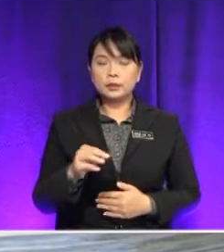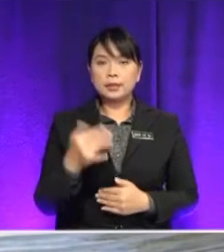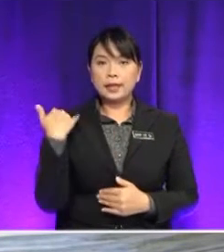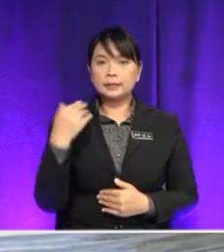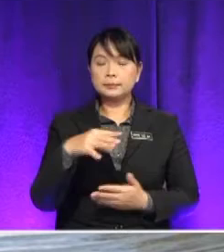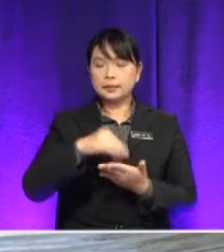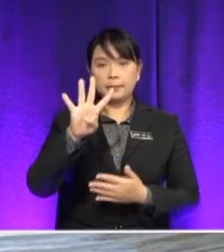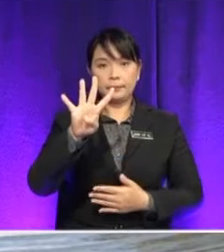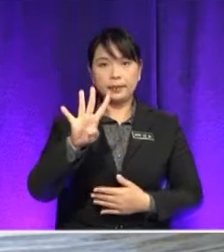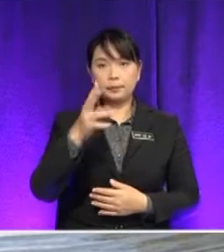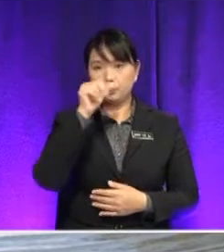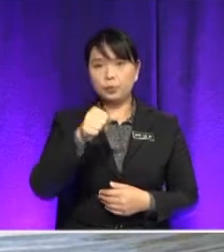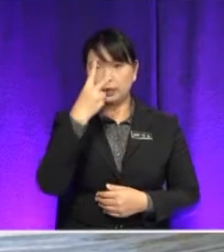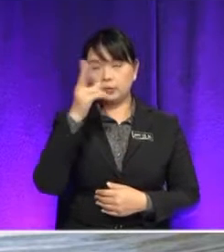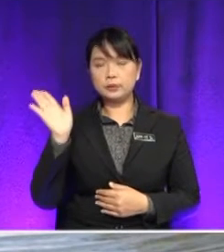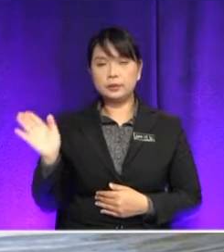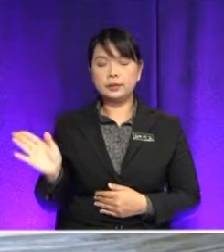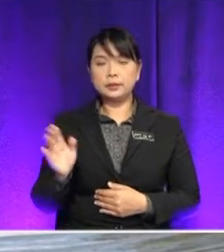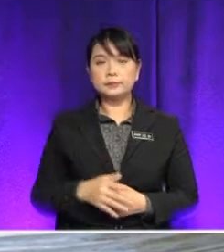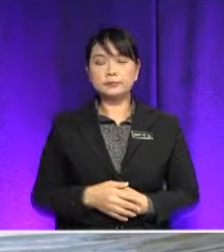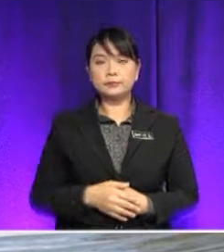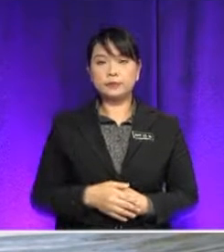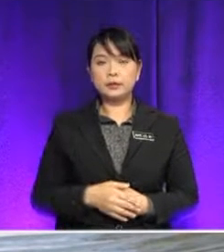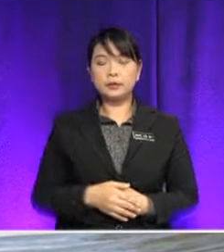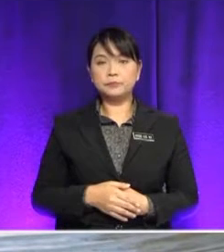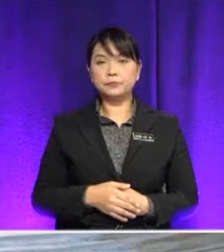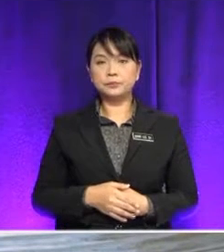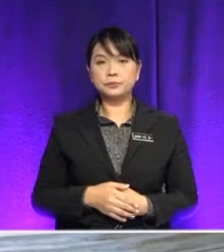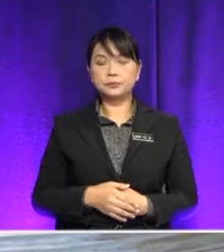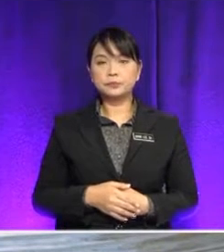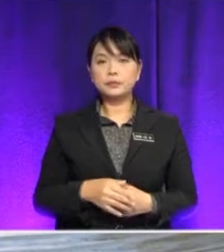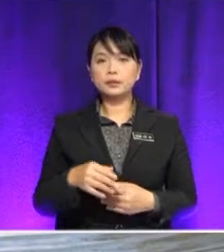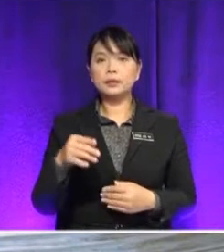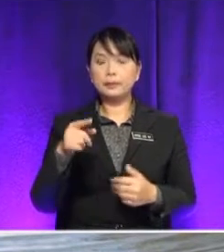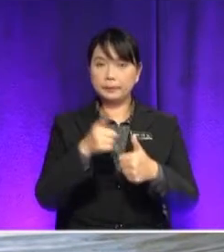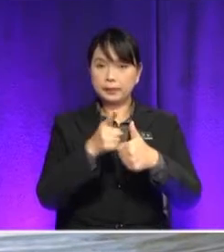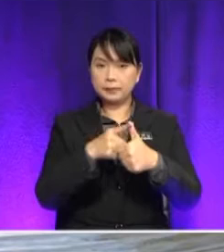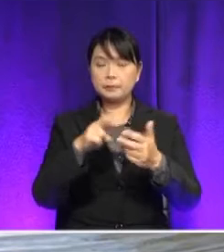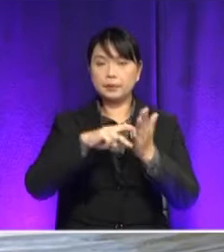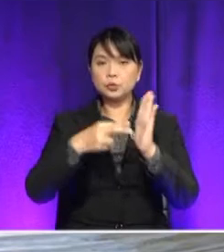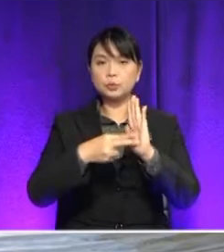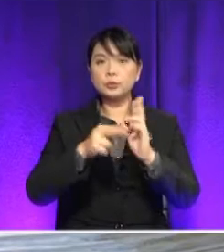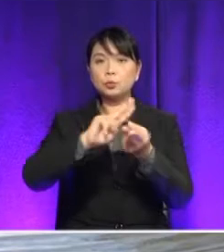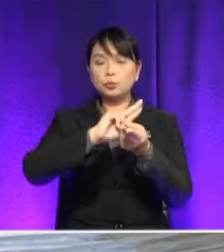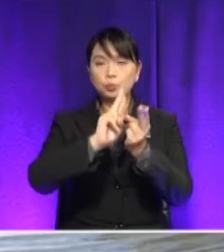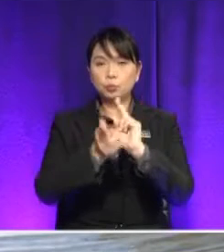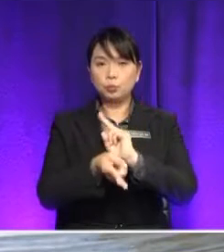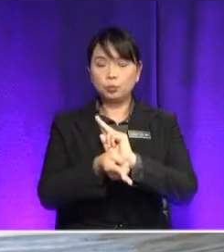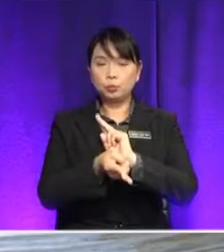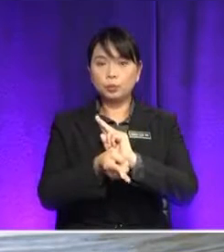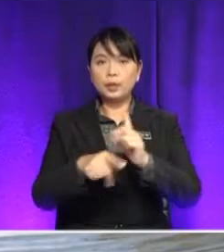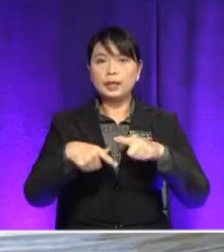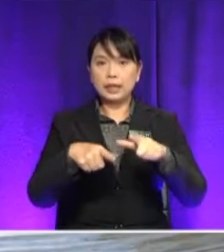Pak nih oke terima yang pertama itu pembiasan gelombang yaitu perubahan arah gelombang disebabkan oleh perubahan laju